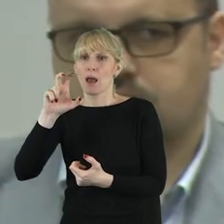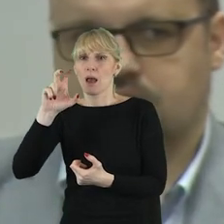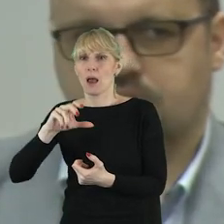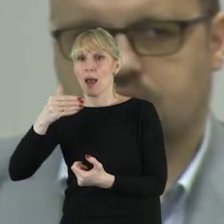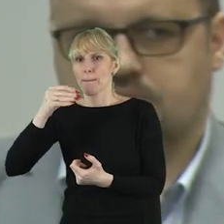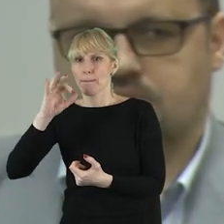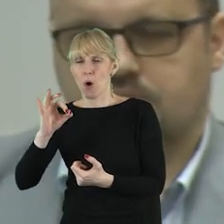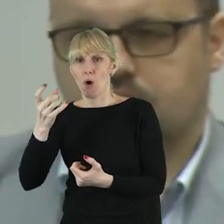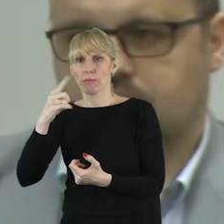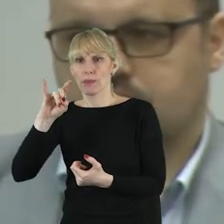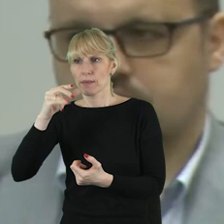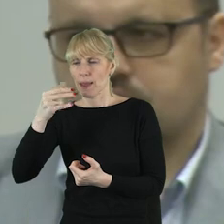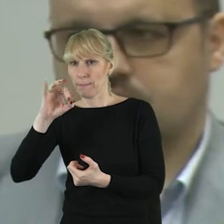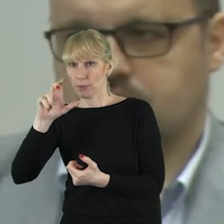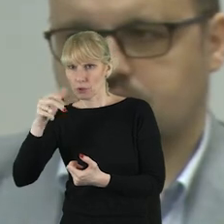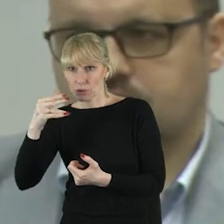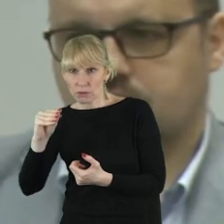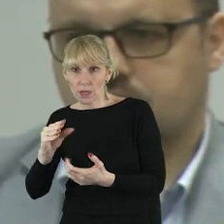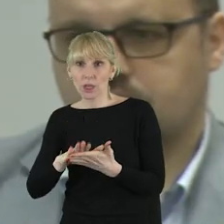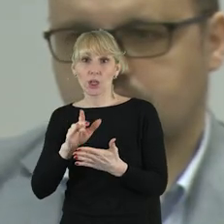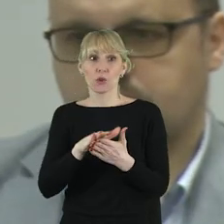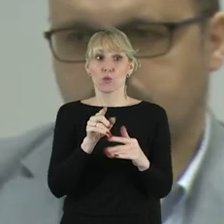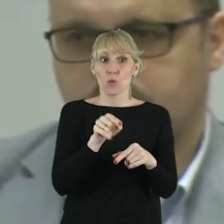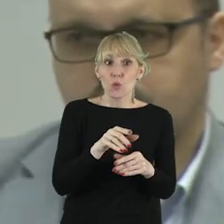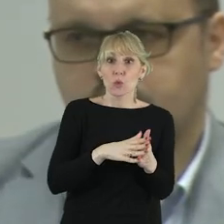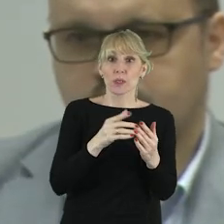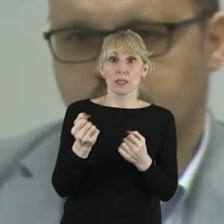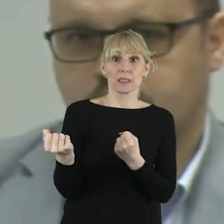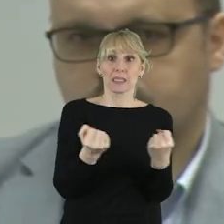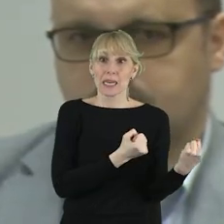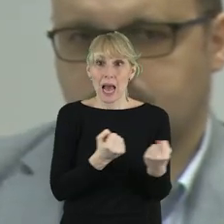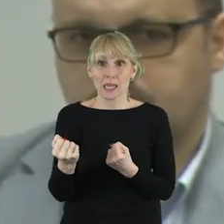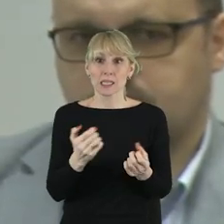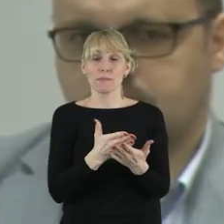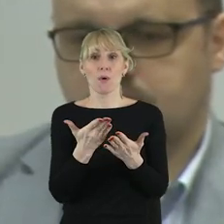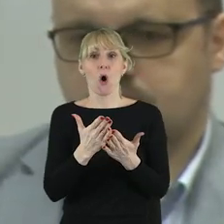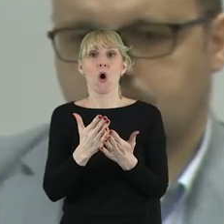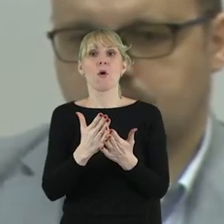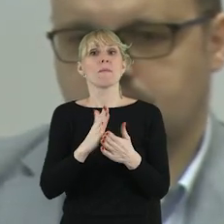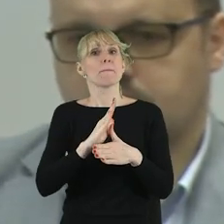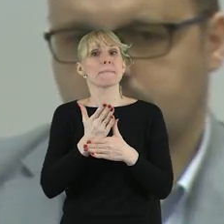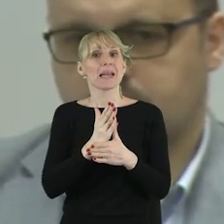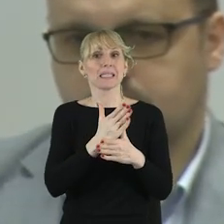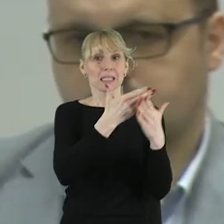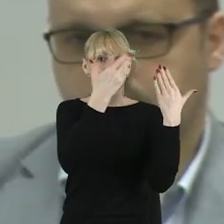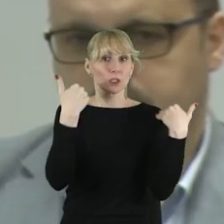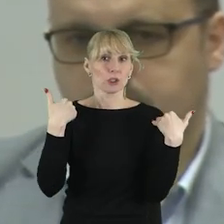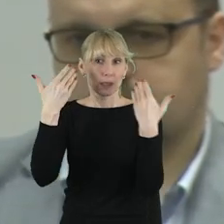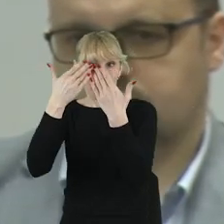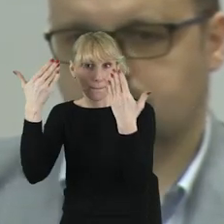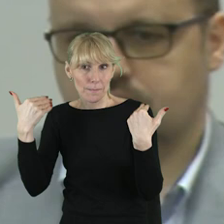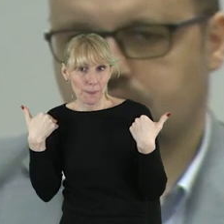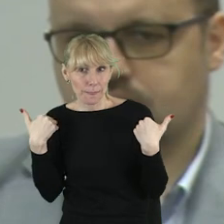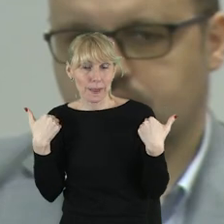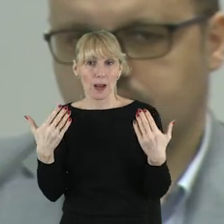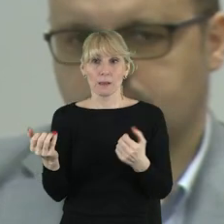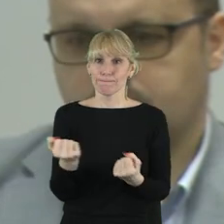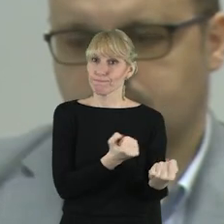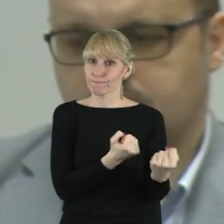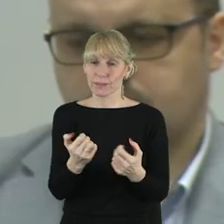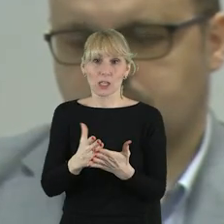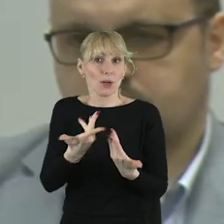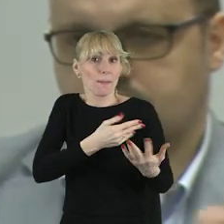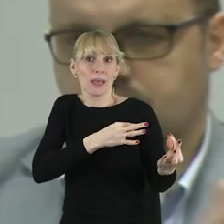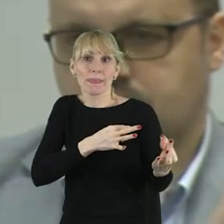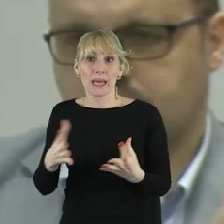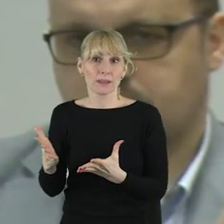i transport międzyszpitalniany, żeby takiego pacjenta jak najszybciej przewieźć do jednostki, która specjalizuje